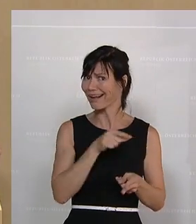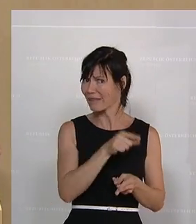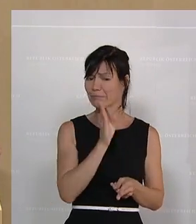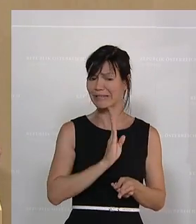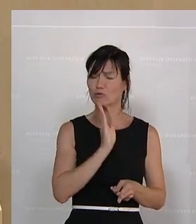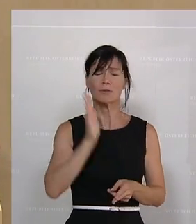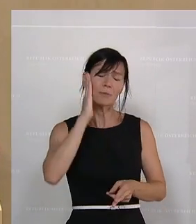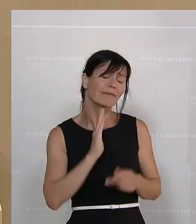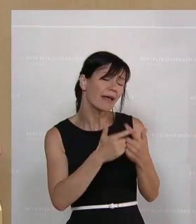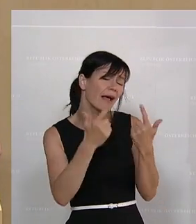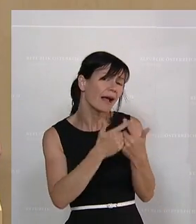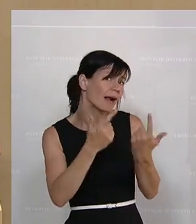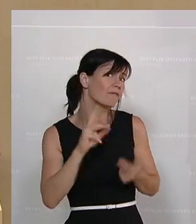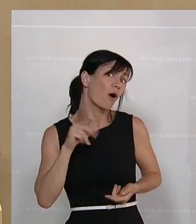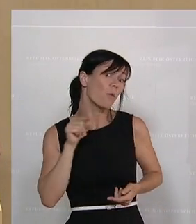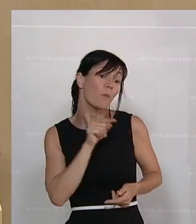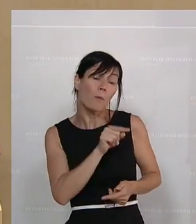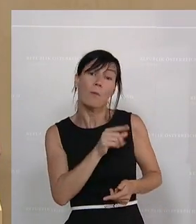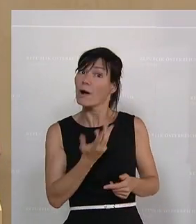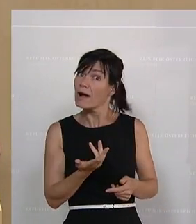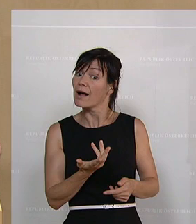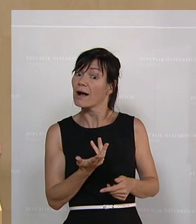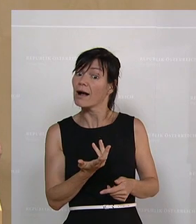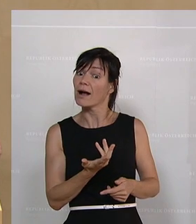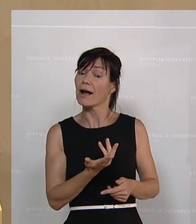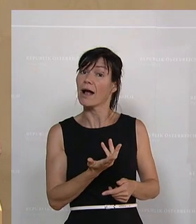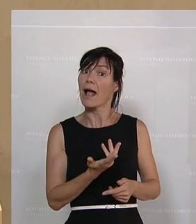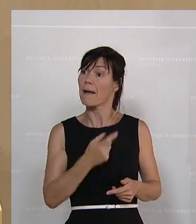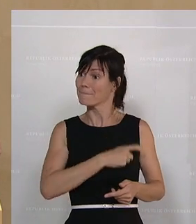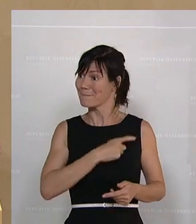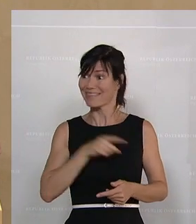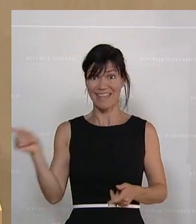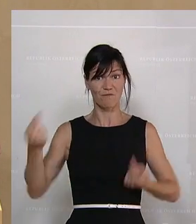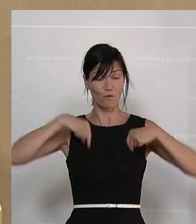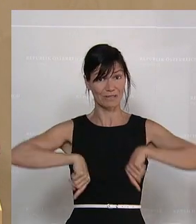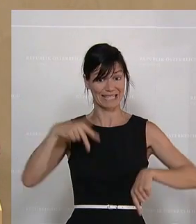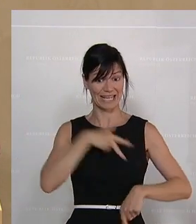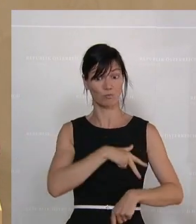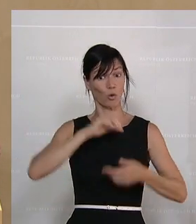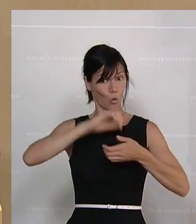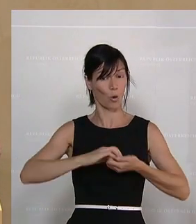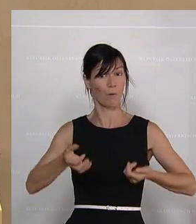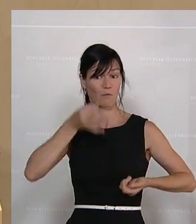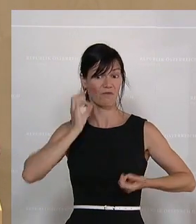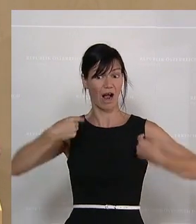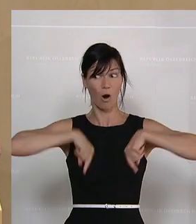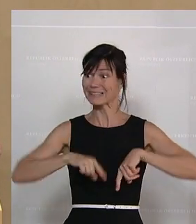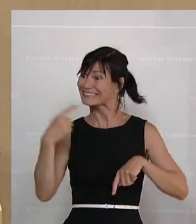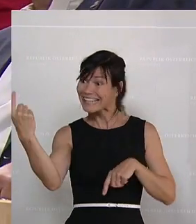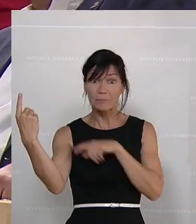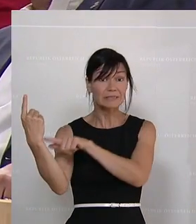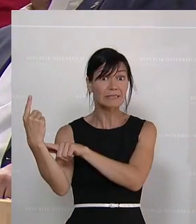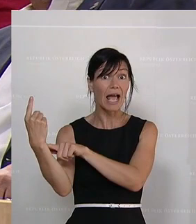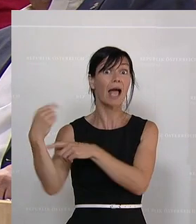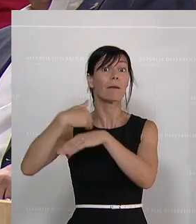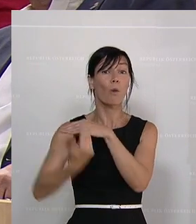erklären wieso dass sie als parteivorsitzende der sp und klubobfrau die semmel das brot